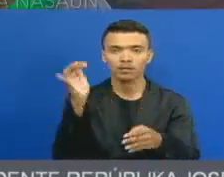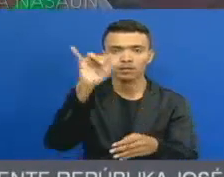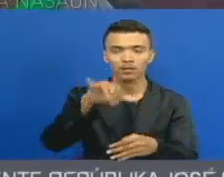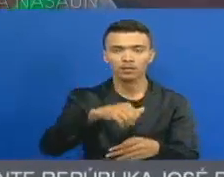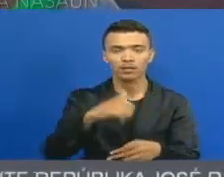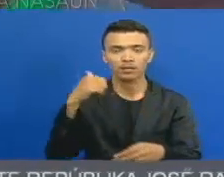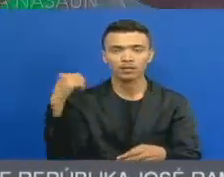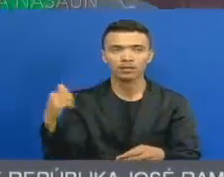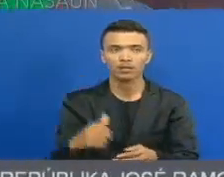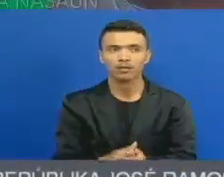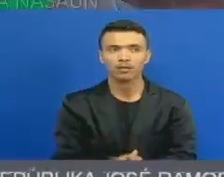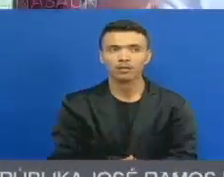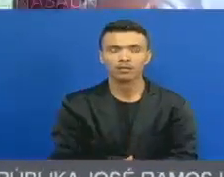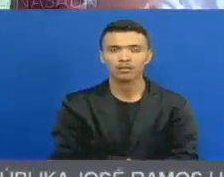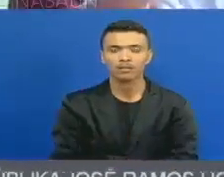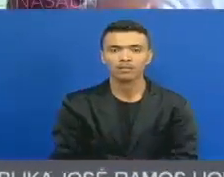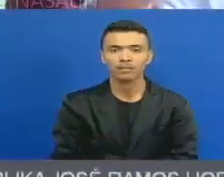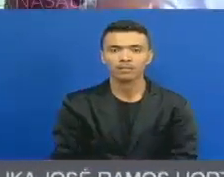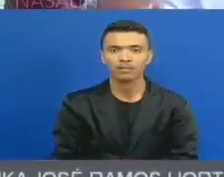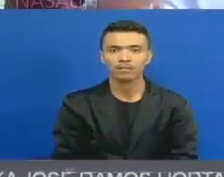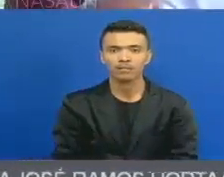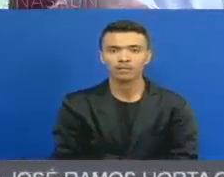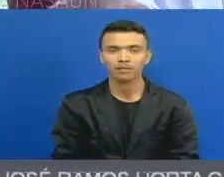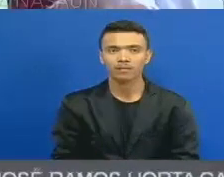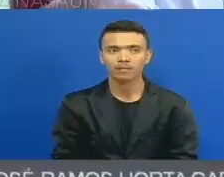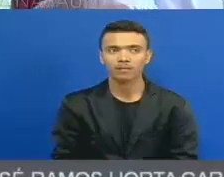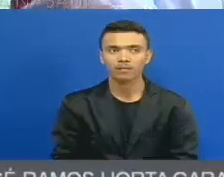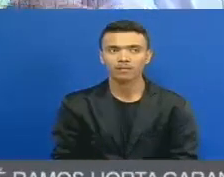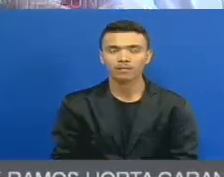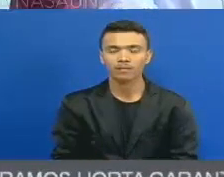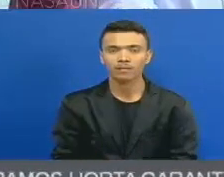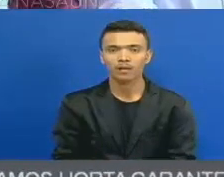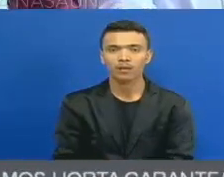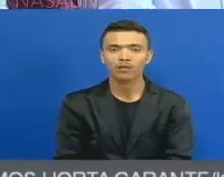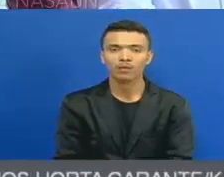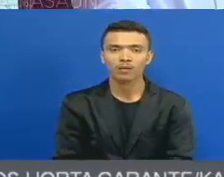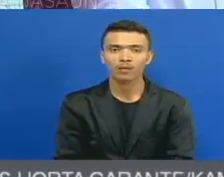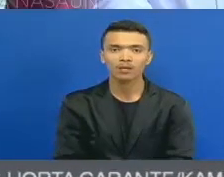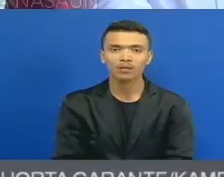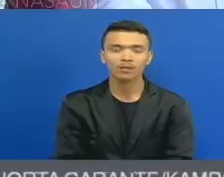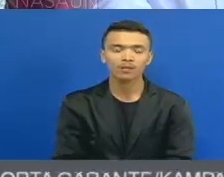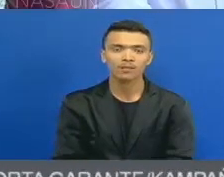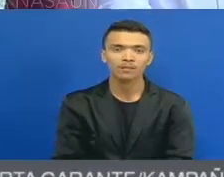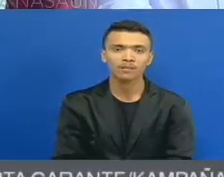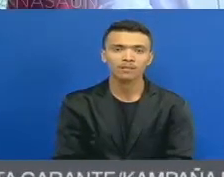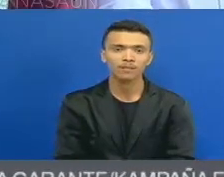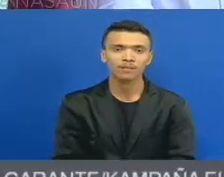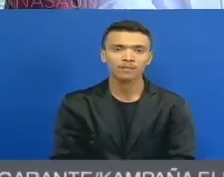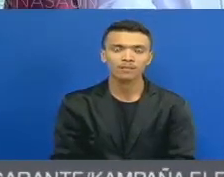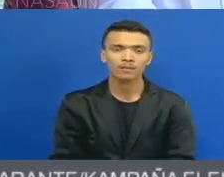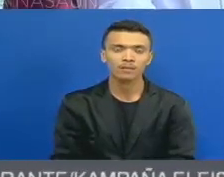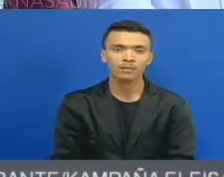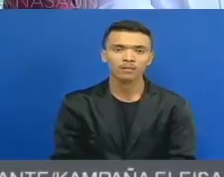O sabe, nesse importante, o proclamador. Republika Demokratik Timor-Leste. Nian kita